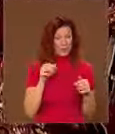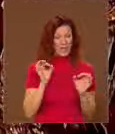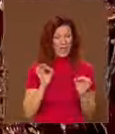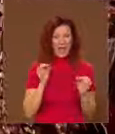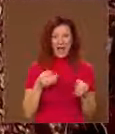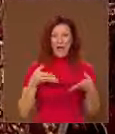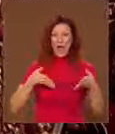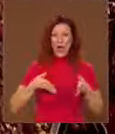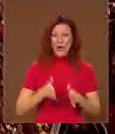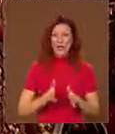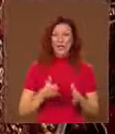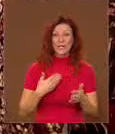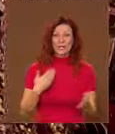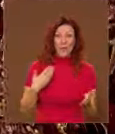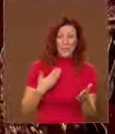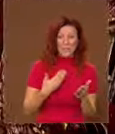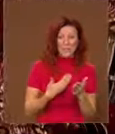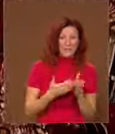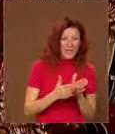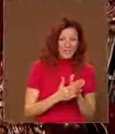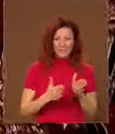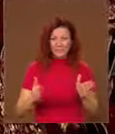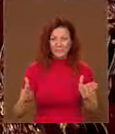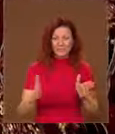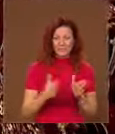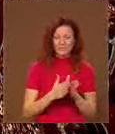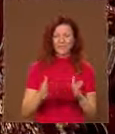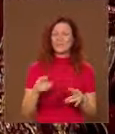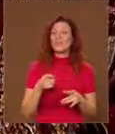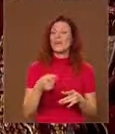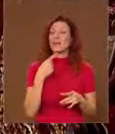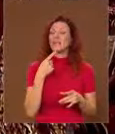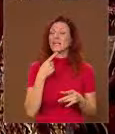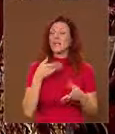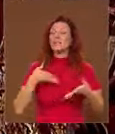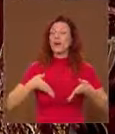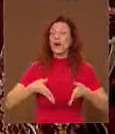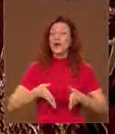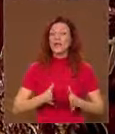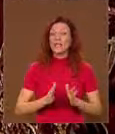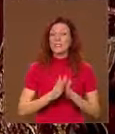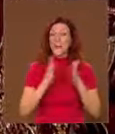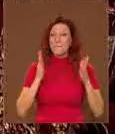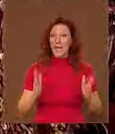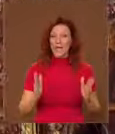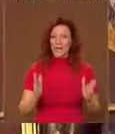рождественския период на църковното богослужение, по време на рождественския пост.